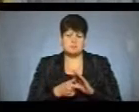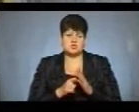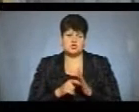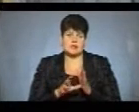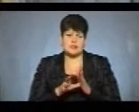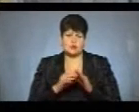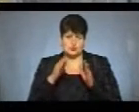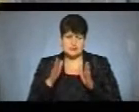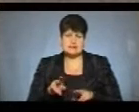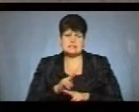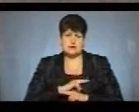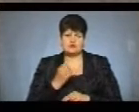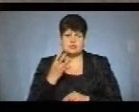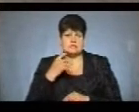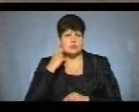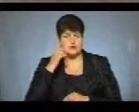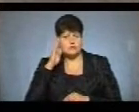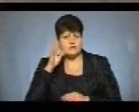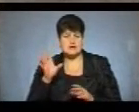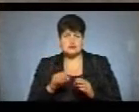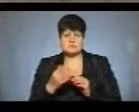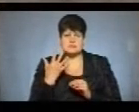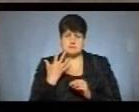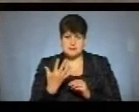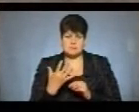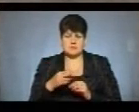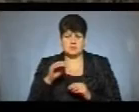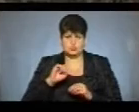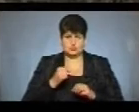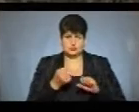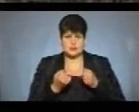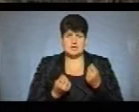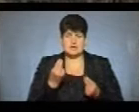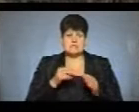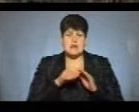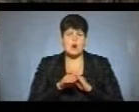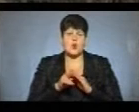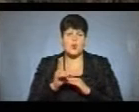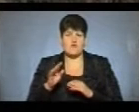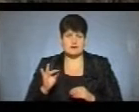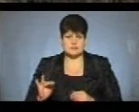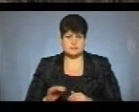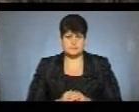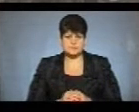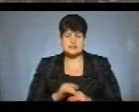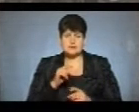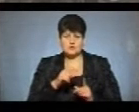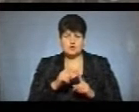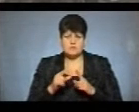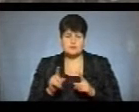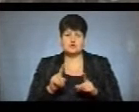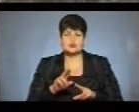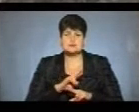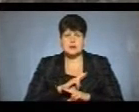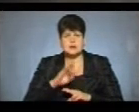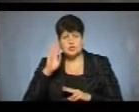загинув 14-річний хлопець. Він разом з 5 товаришами грав у хованки, повідомив речник Нацполіції області Сергій Крета. За його словами, щодо смерті